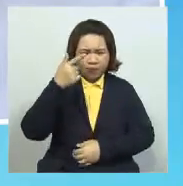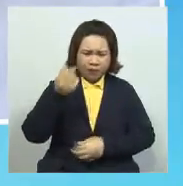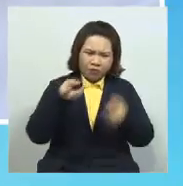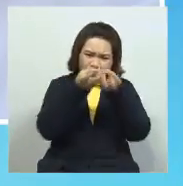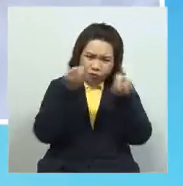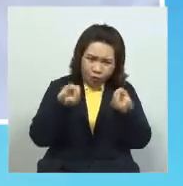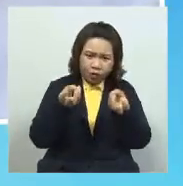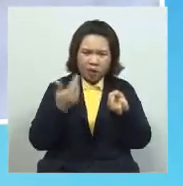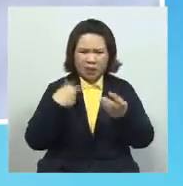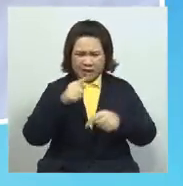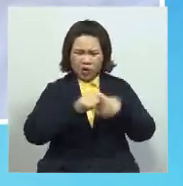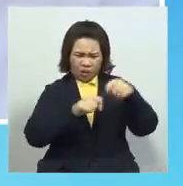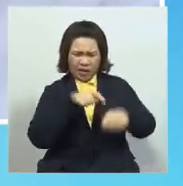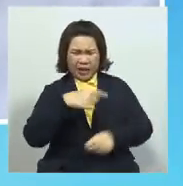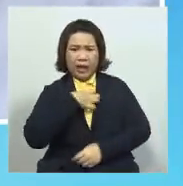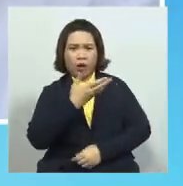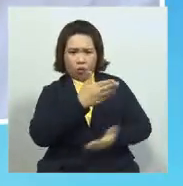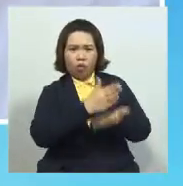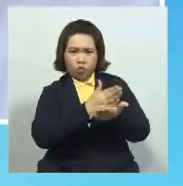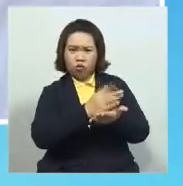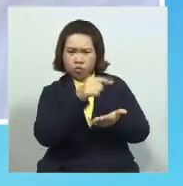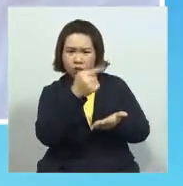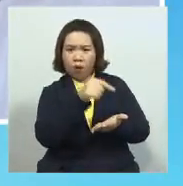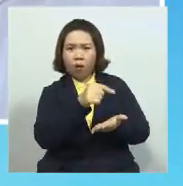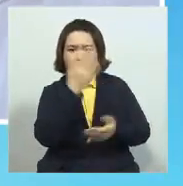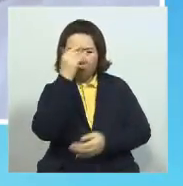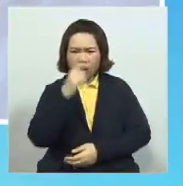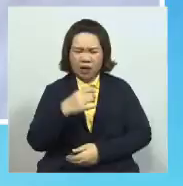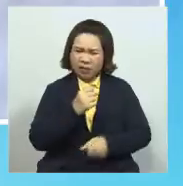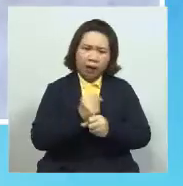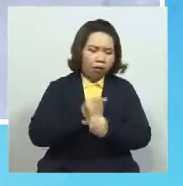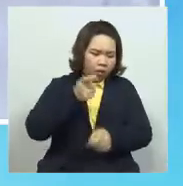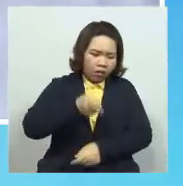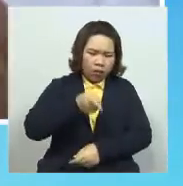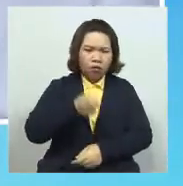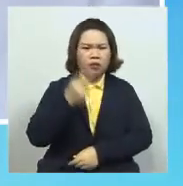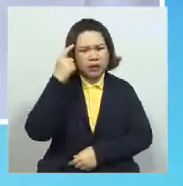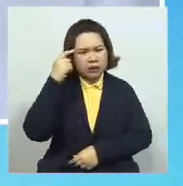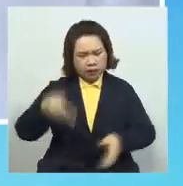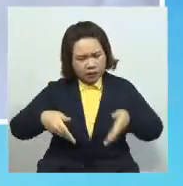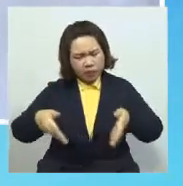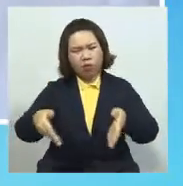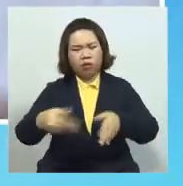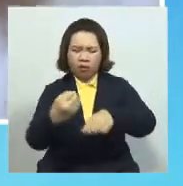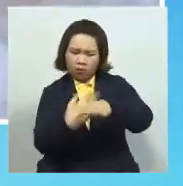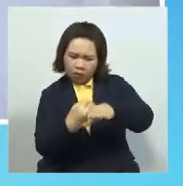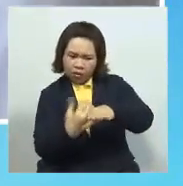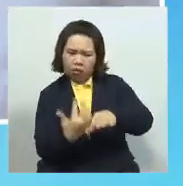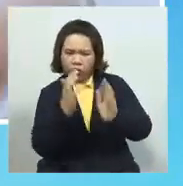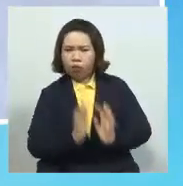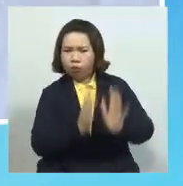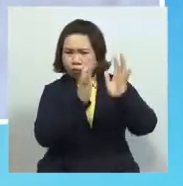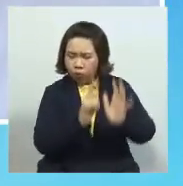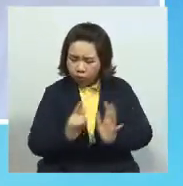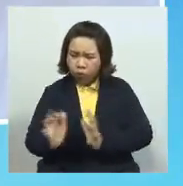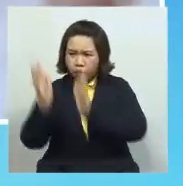ก่อสร้างอย่างเงี้ยน่าจะยุติกันก่อนบ้างอะไรบ้างอะไรอย่างเงี้ยค่ะก็ยังทำกันอยู่อย่างเงี้ยพี่ว่าจากถนนมันก็จากข้างล่างขึ้นข้างบนข้างบนล